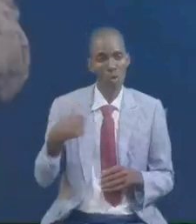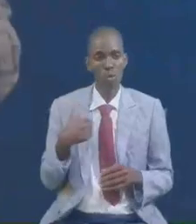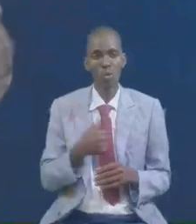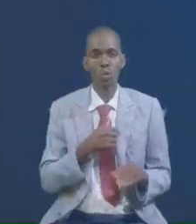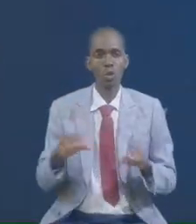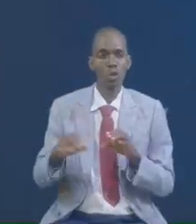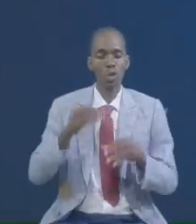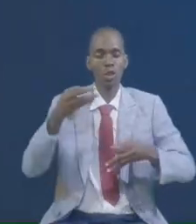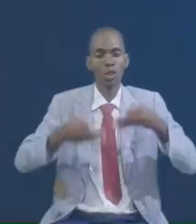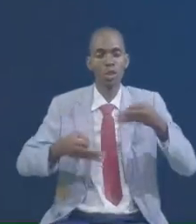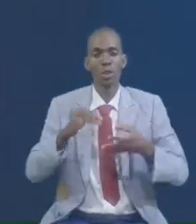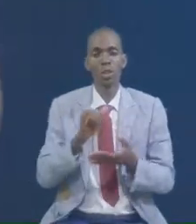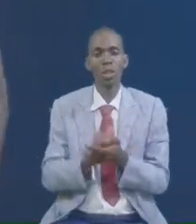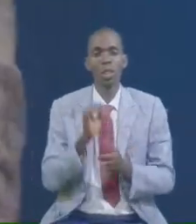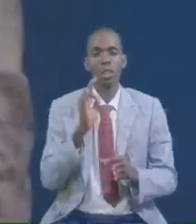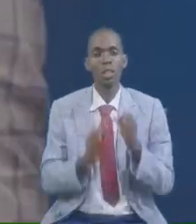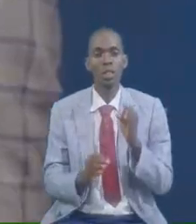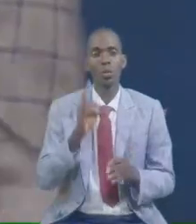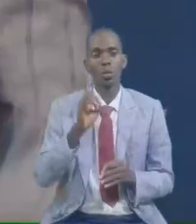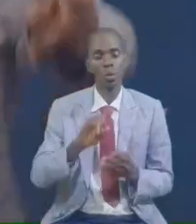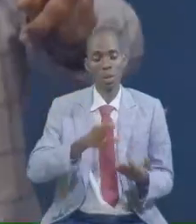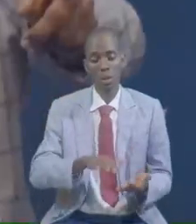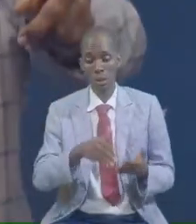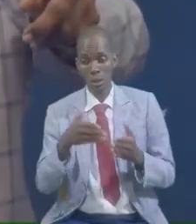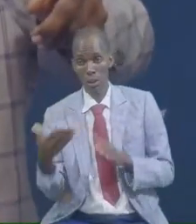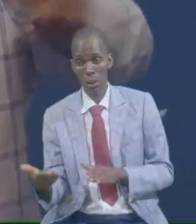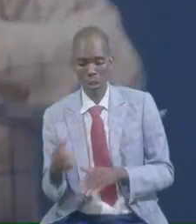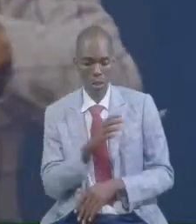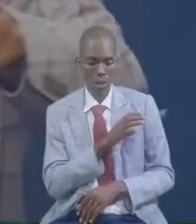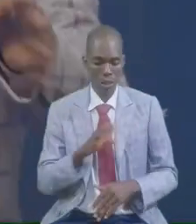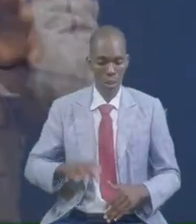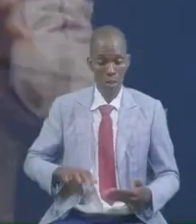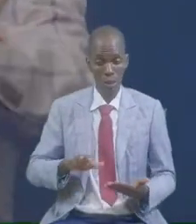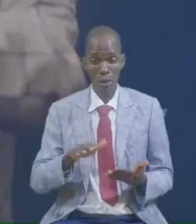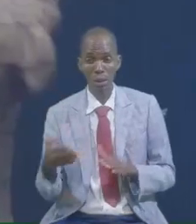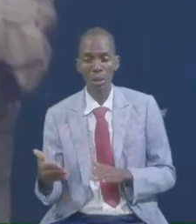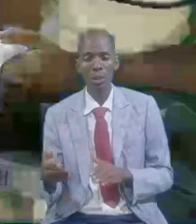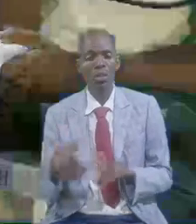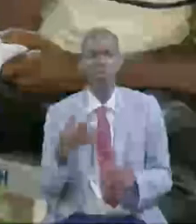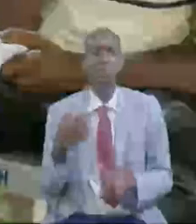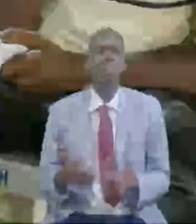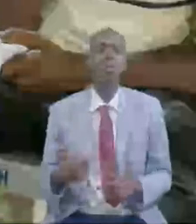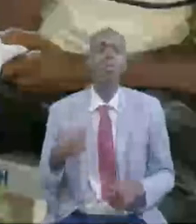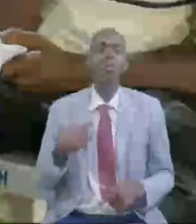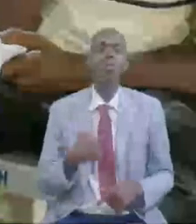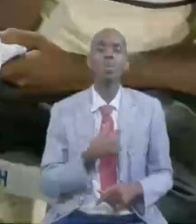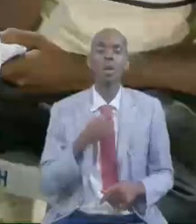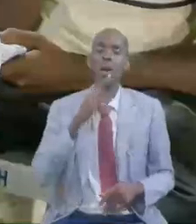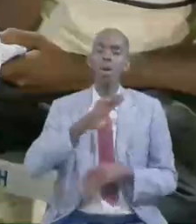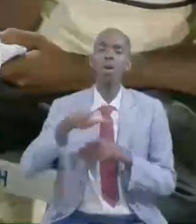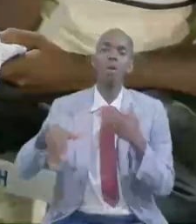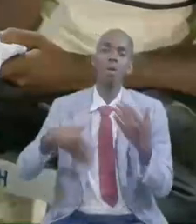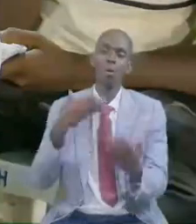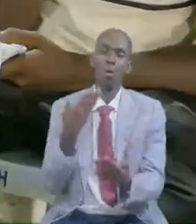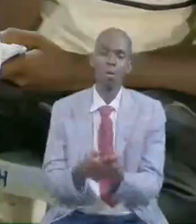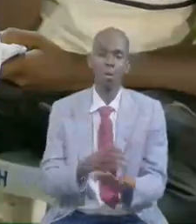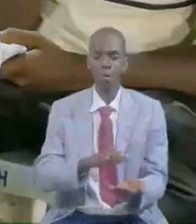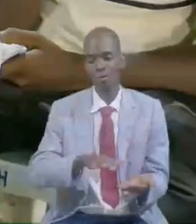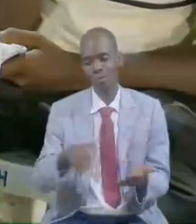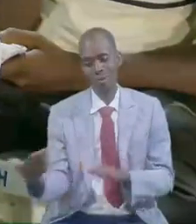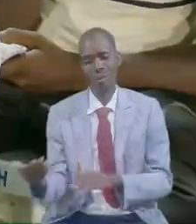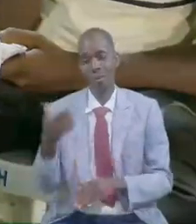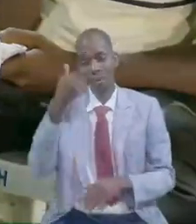que si un seul est mort pour tous, Christ est mort. Tous donc sont morts. Parce qu'il est mort